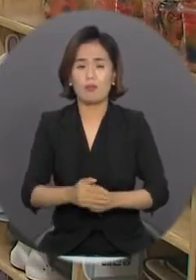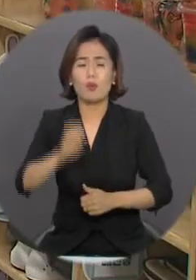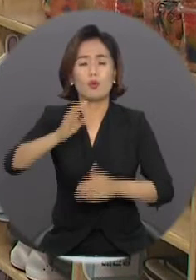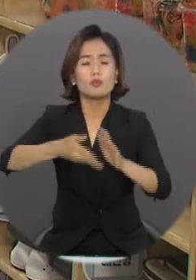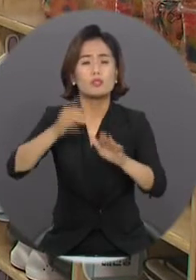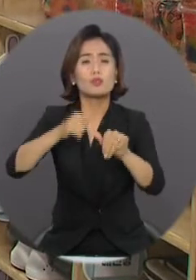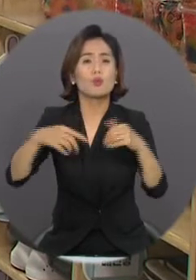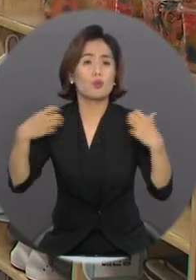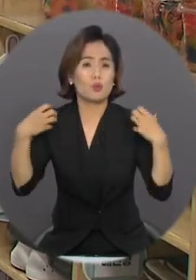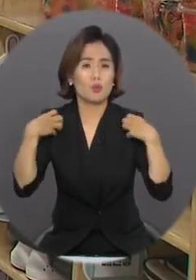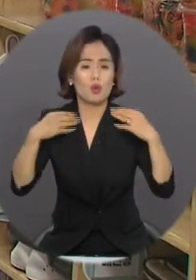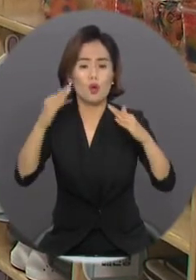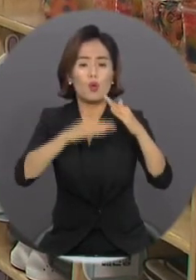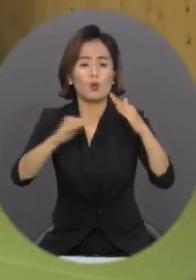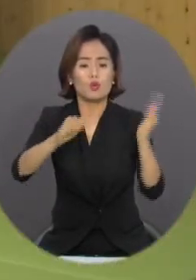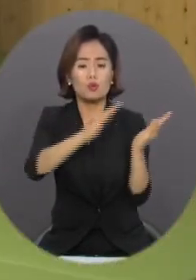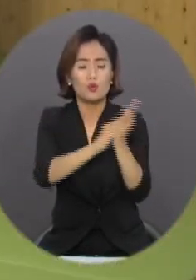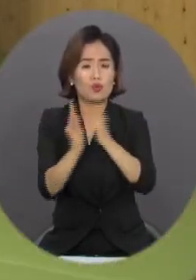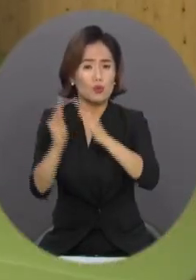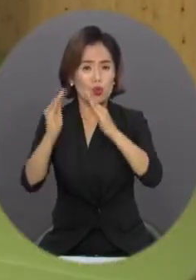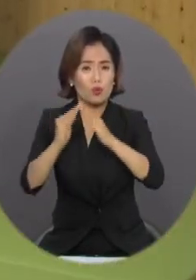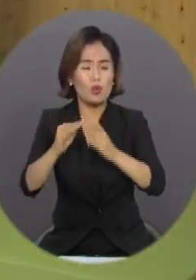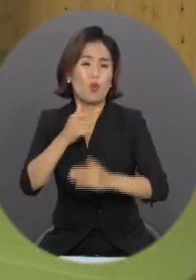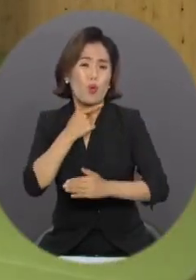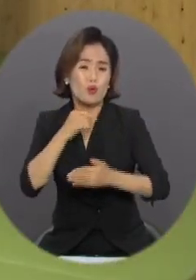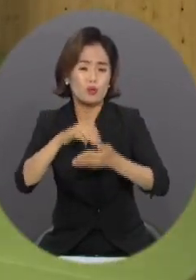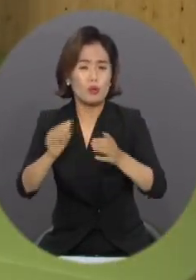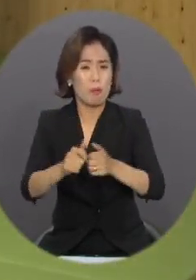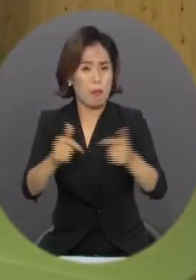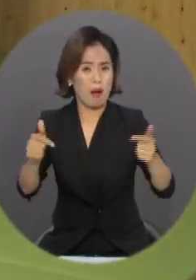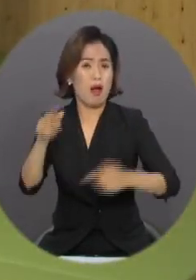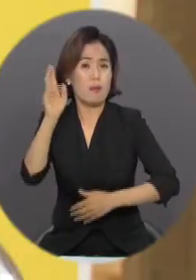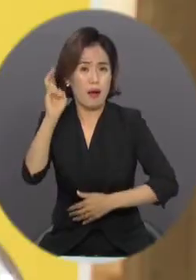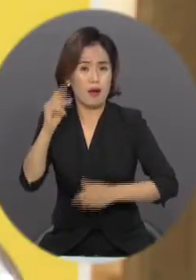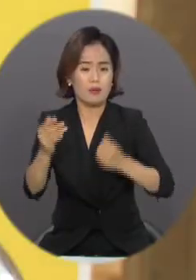광주시 교육청은 공립유치원에 대한 수요가 점점 많아질